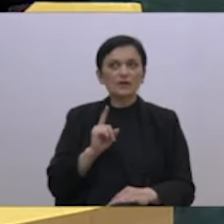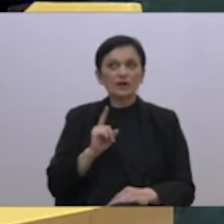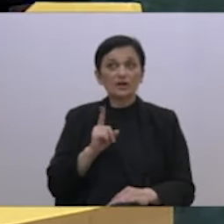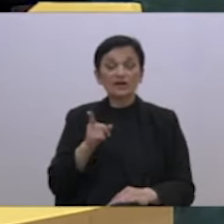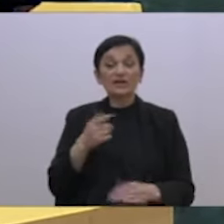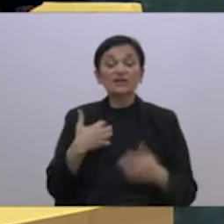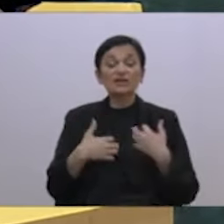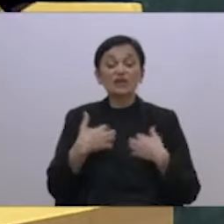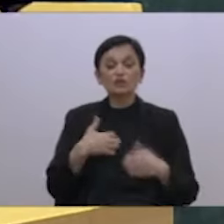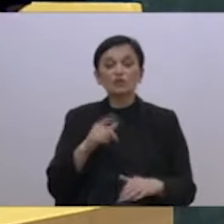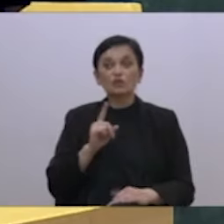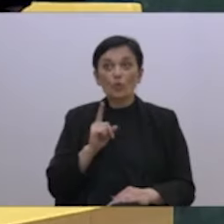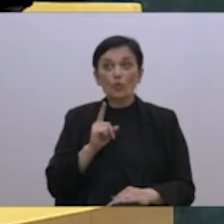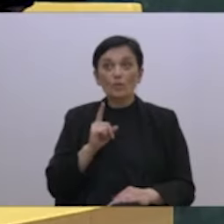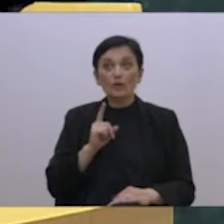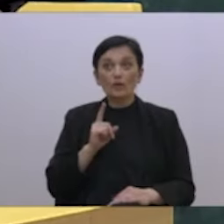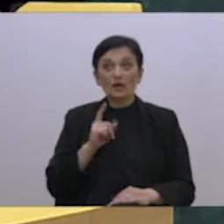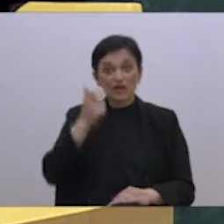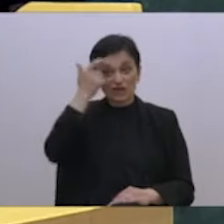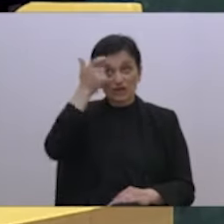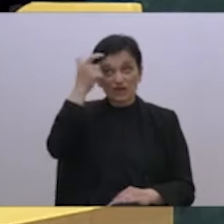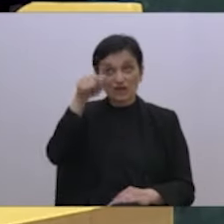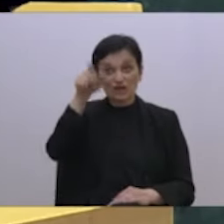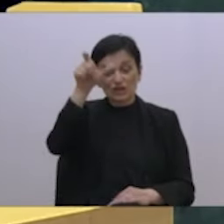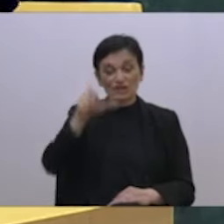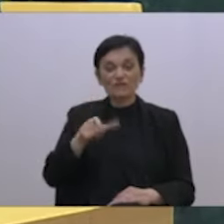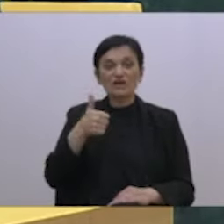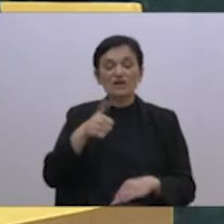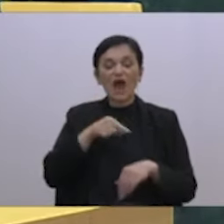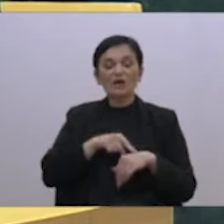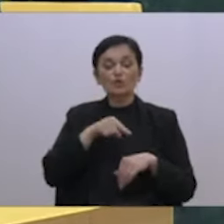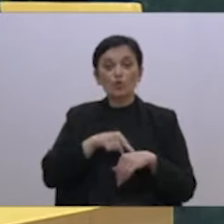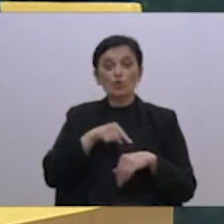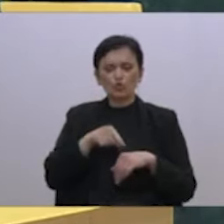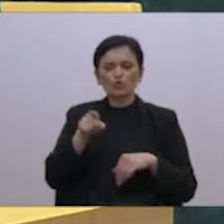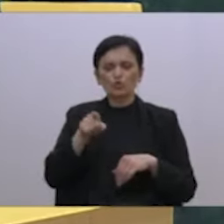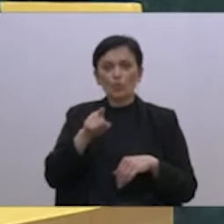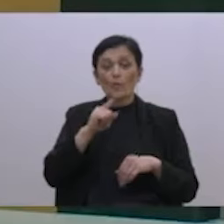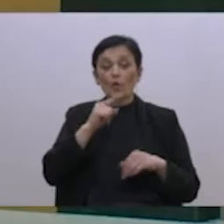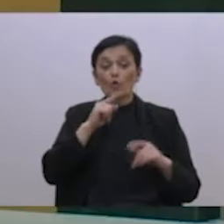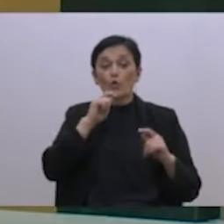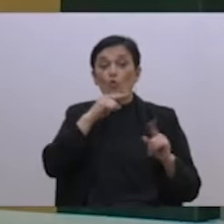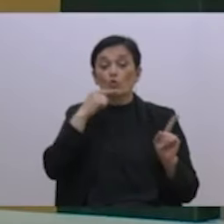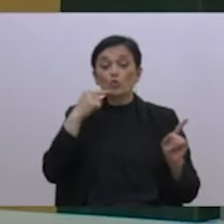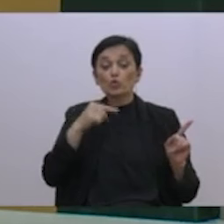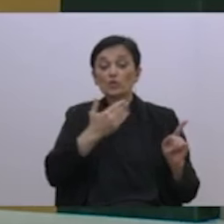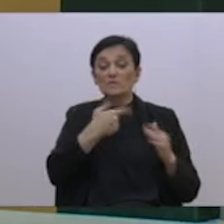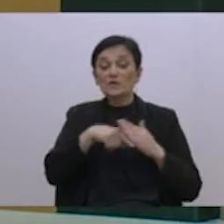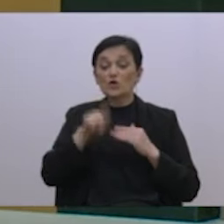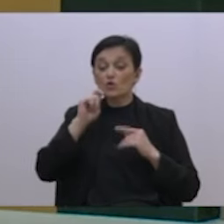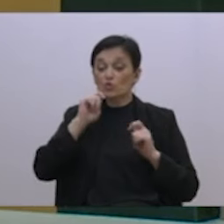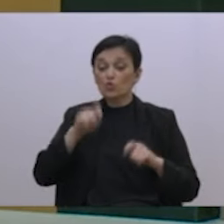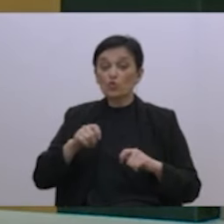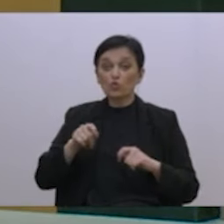ის გეჩქარებათ, რომ ბიზნა ივანიშვილი კარგად ზნობს, რომ რუსეთის მიერ უკრაინის აგრესიის შემდეგ